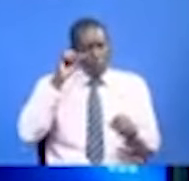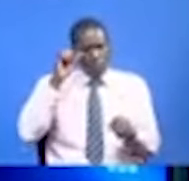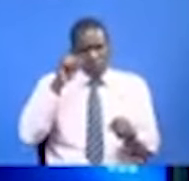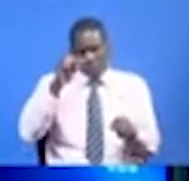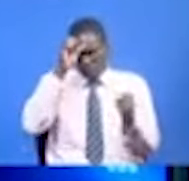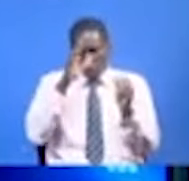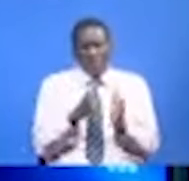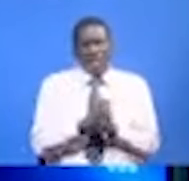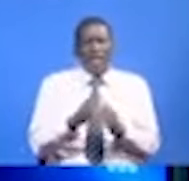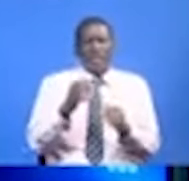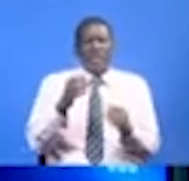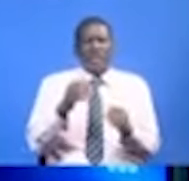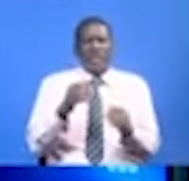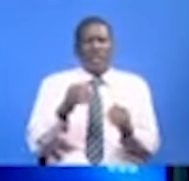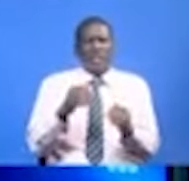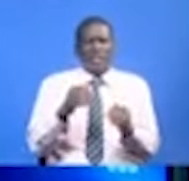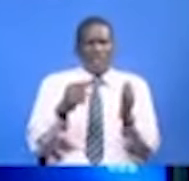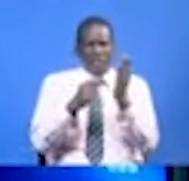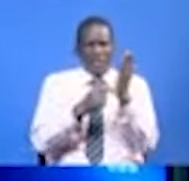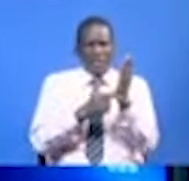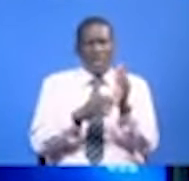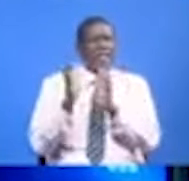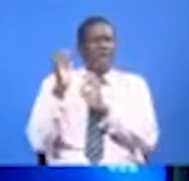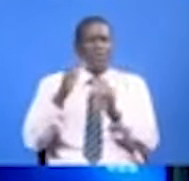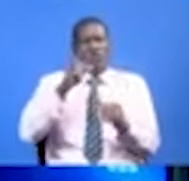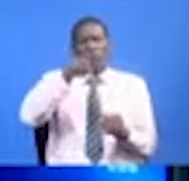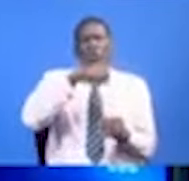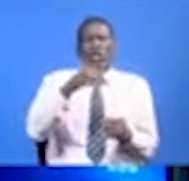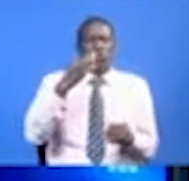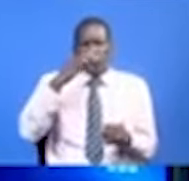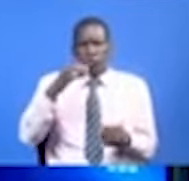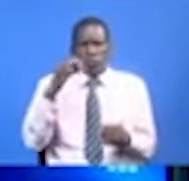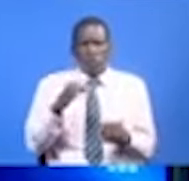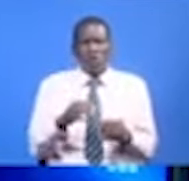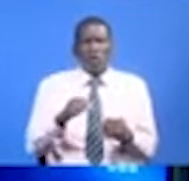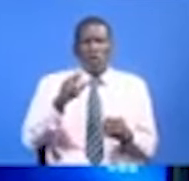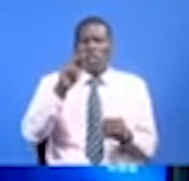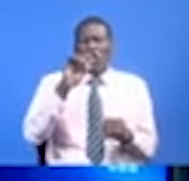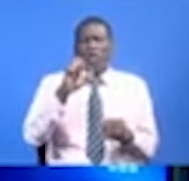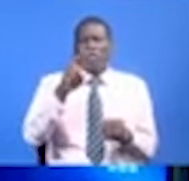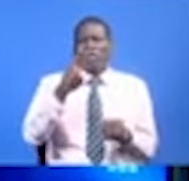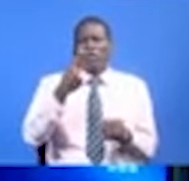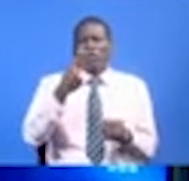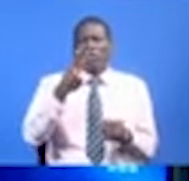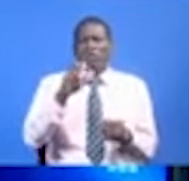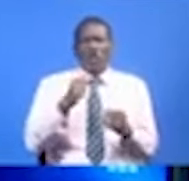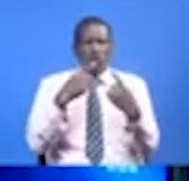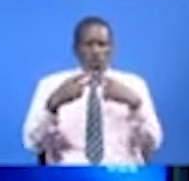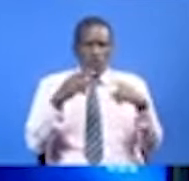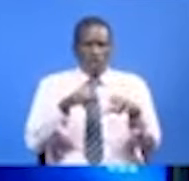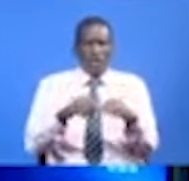and Taita Taveta to ban Muguka. Kivuva, who was speaking in Kwale County, said the stimulant